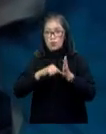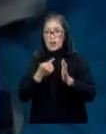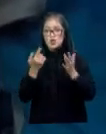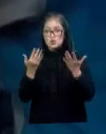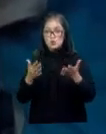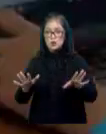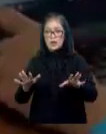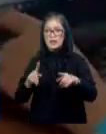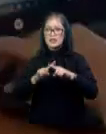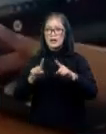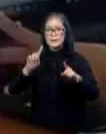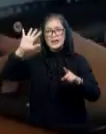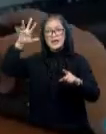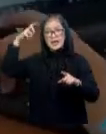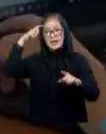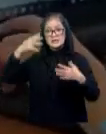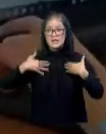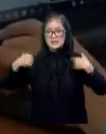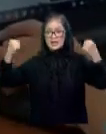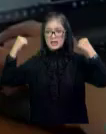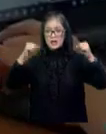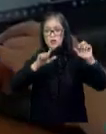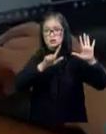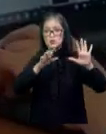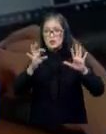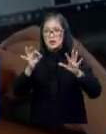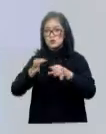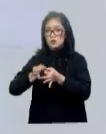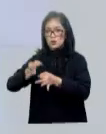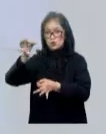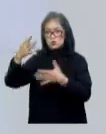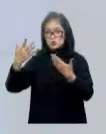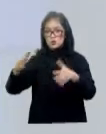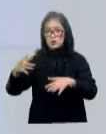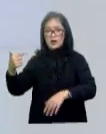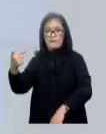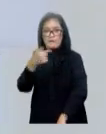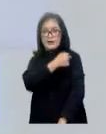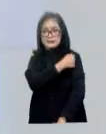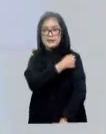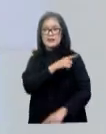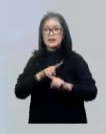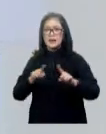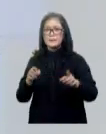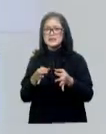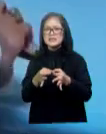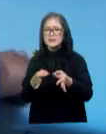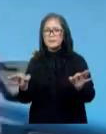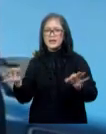Namun meski Dinas Kesehatan sudah menyiapkan sebanyak 700 dosis booster, peserta vaksin tenaga kesehatan sepi peminat.